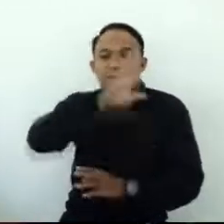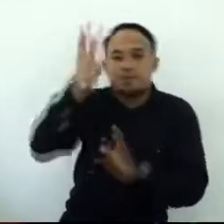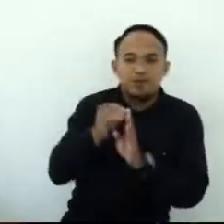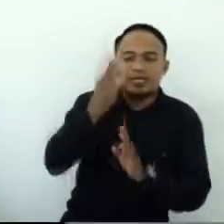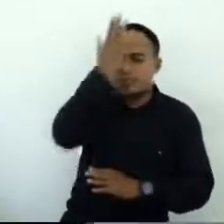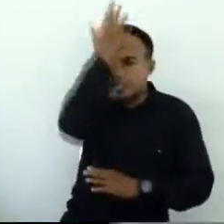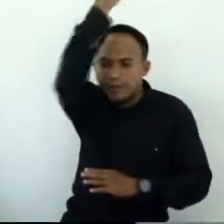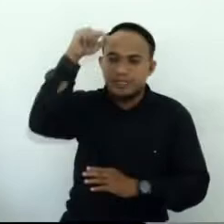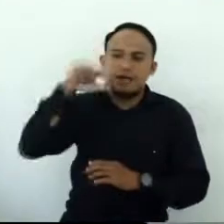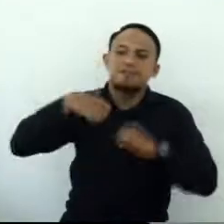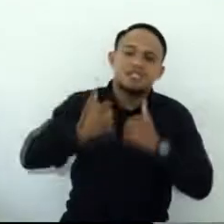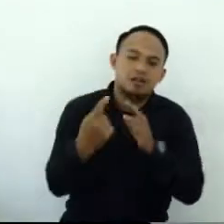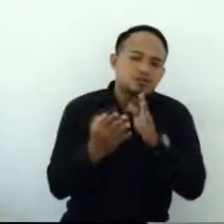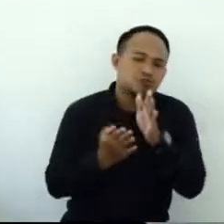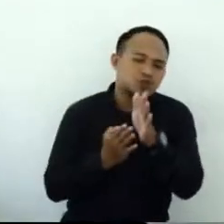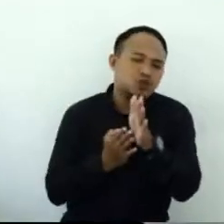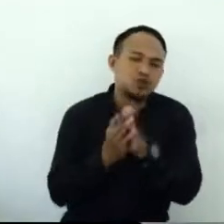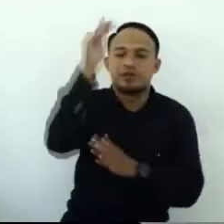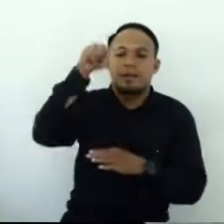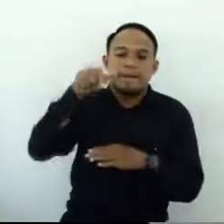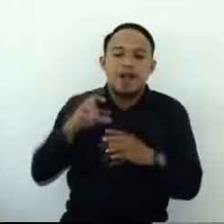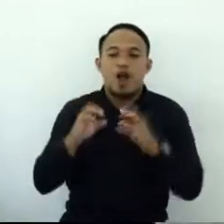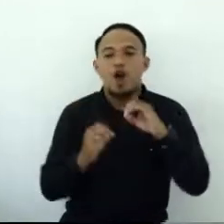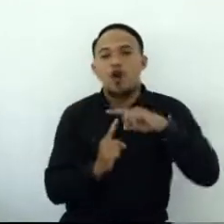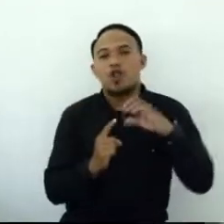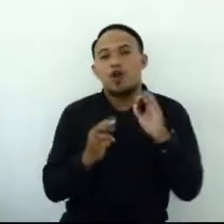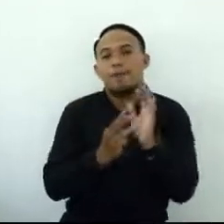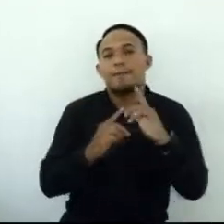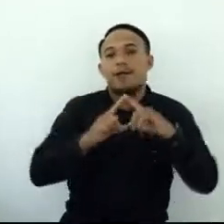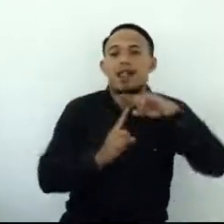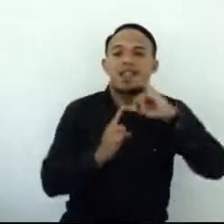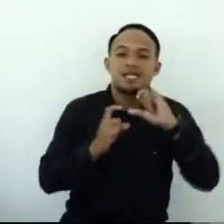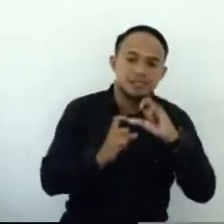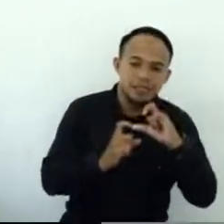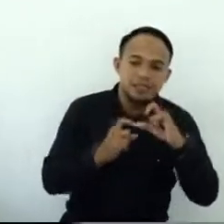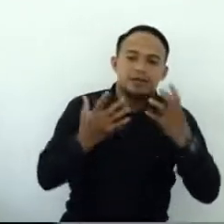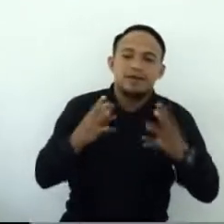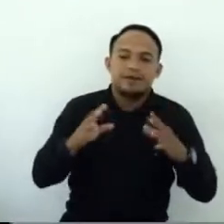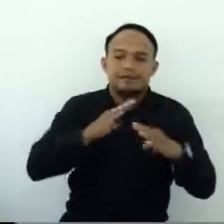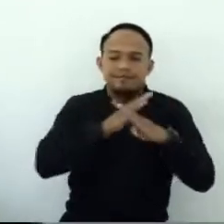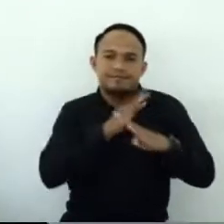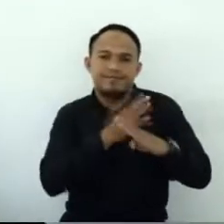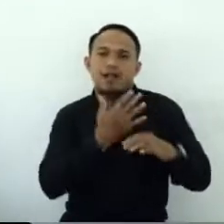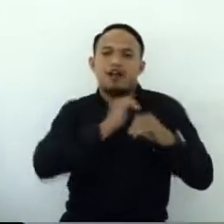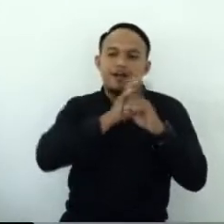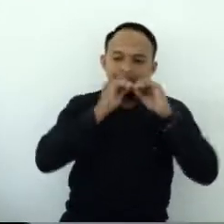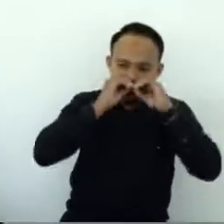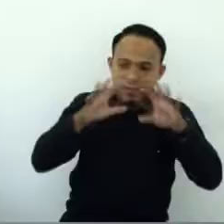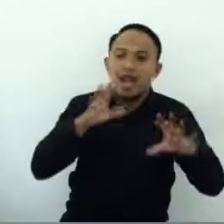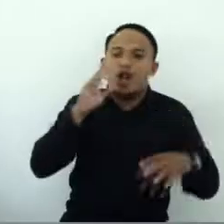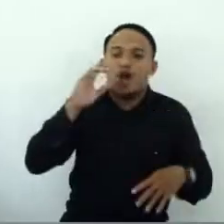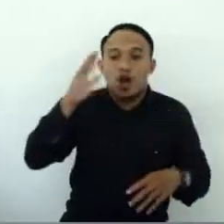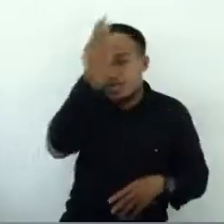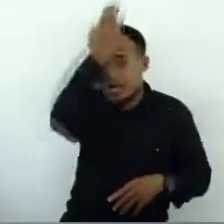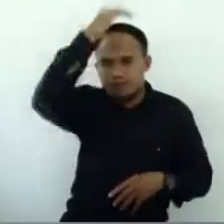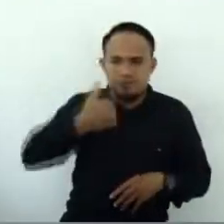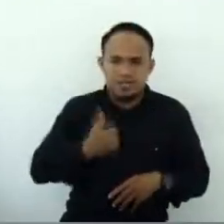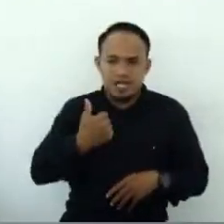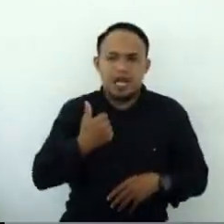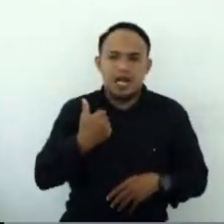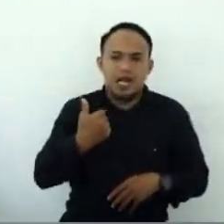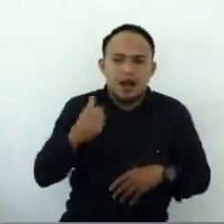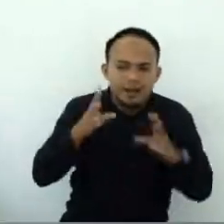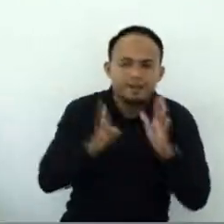penyebaran covert 19 di Gorontalo bisa ditekan ia mencontohkan dari Desember 2021